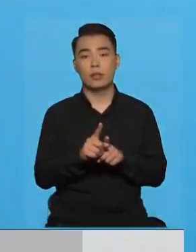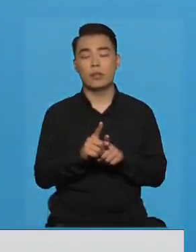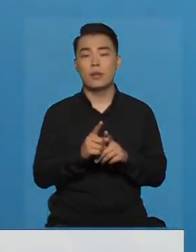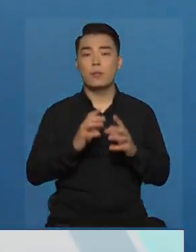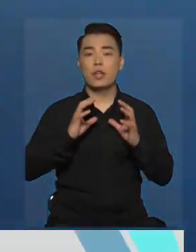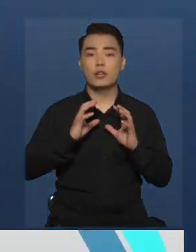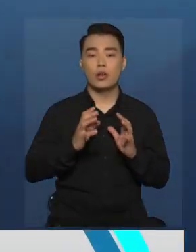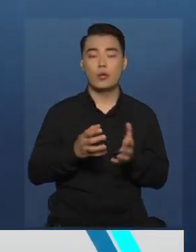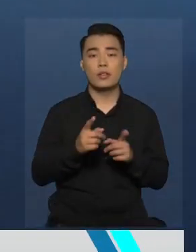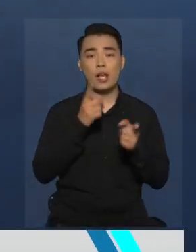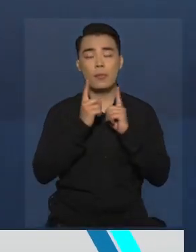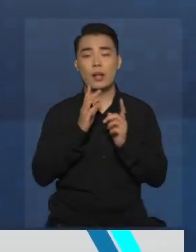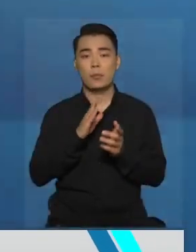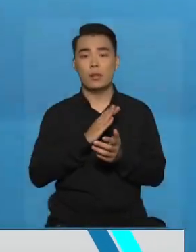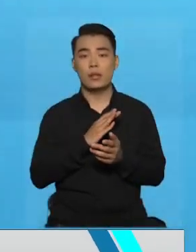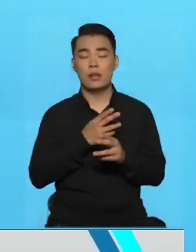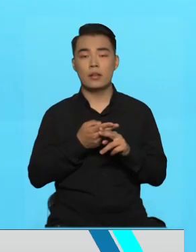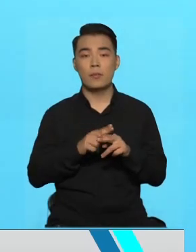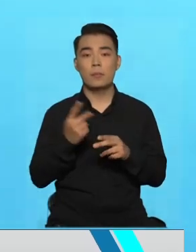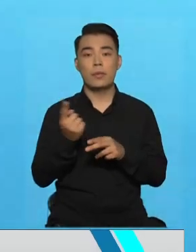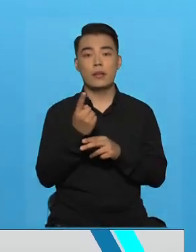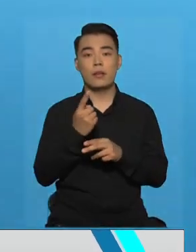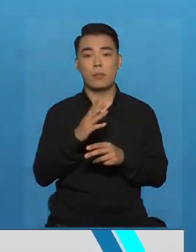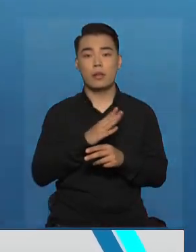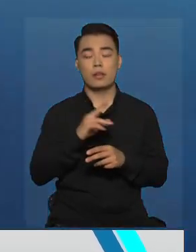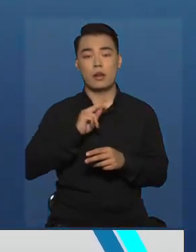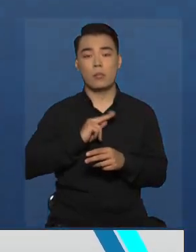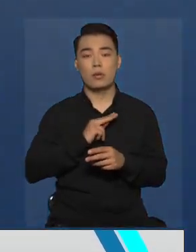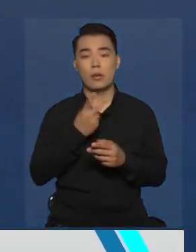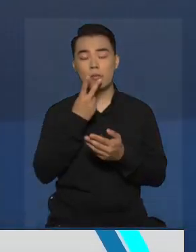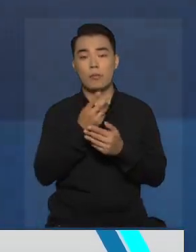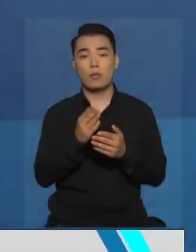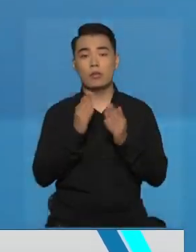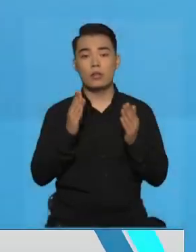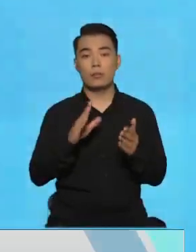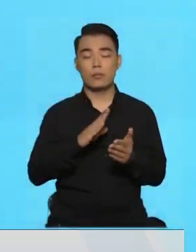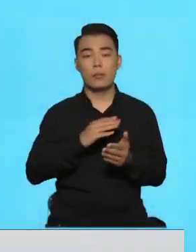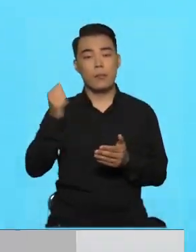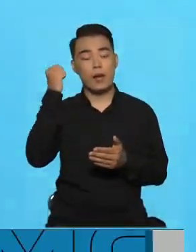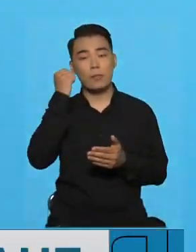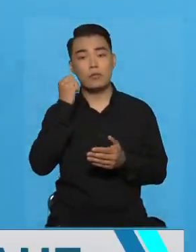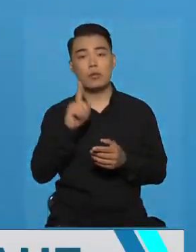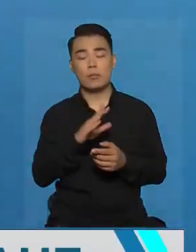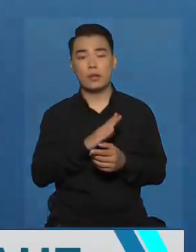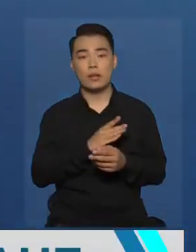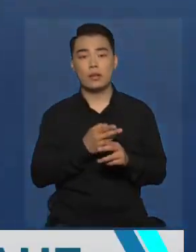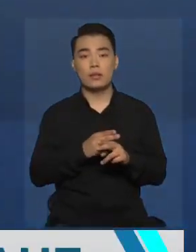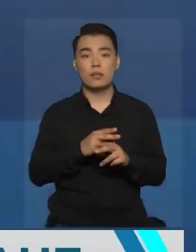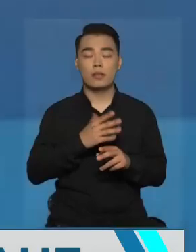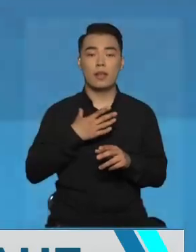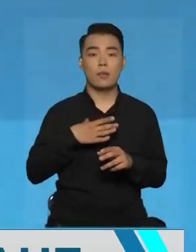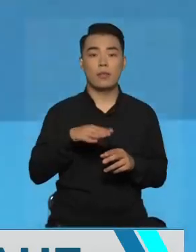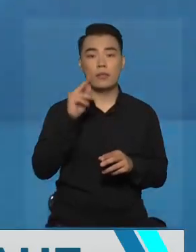разнородный собрался. Давайте вспомним, что впервые у нас, ну, по крайней мере, на моей памяти, не было